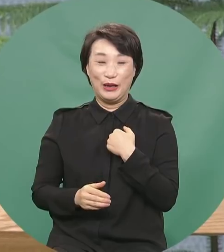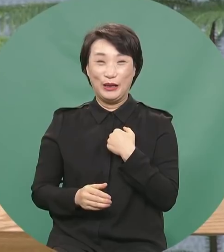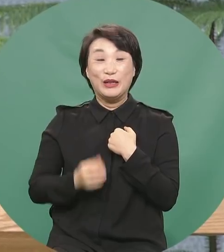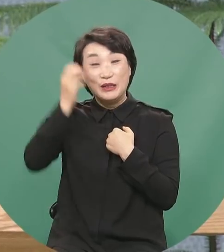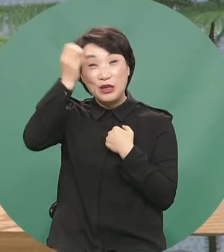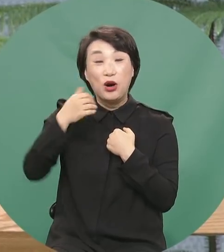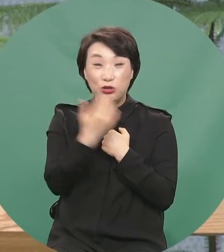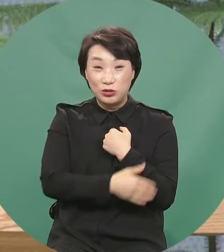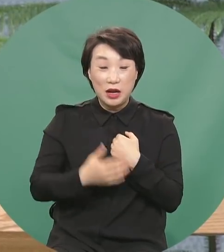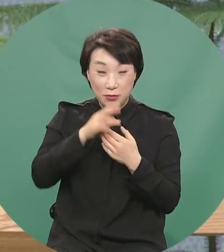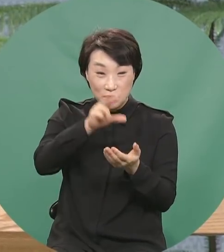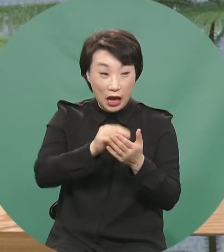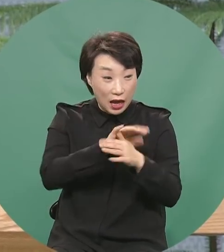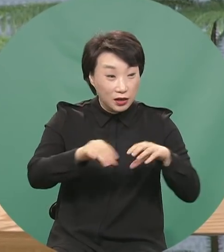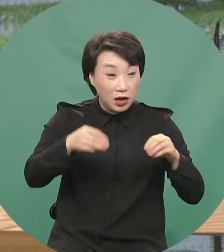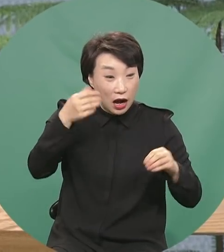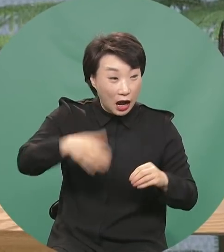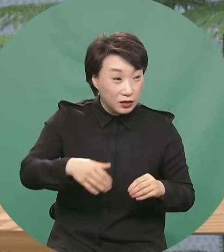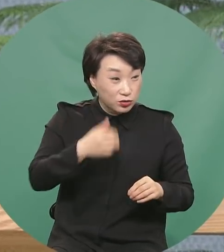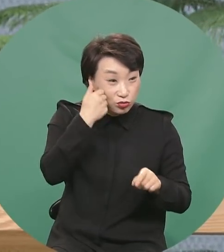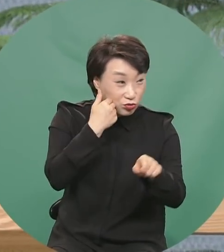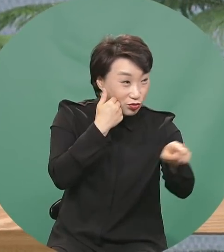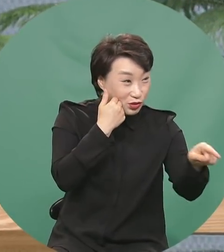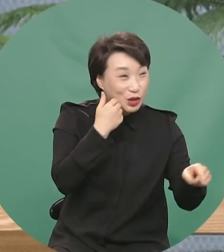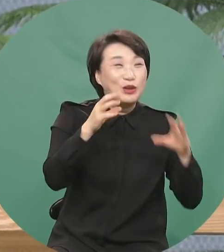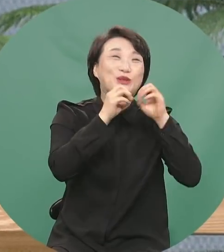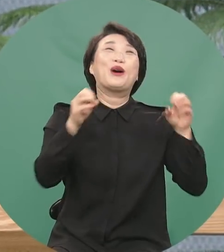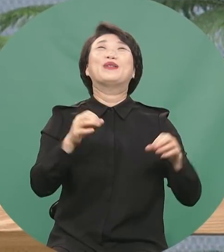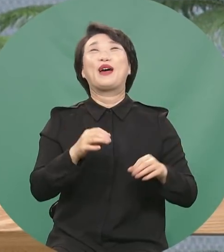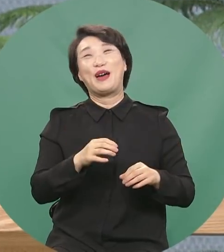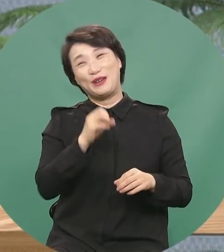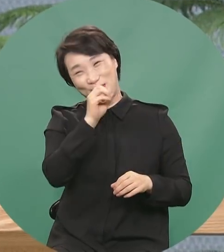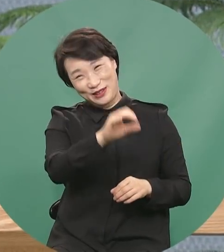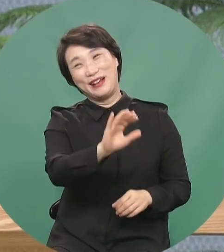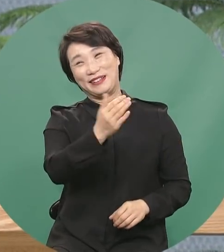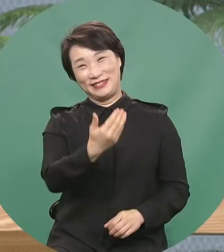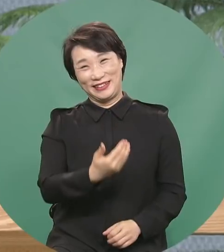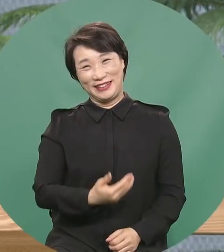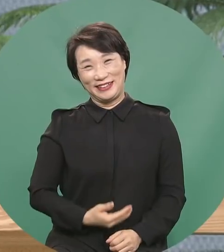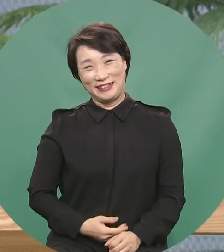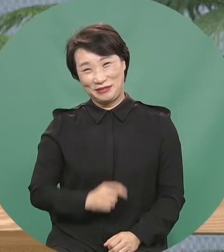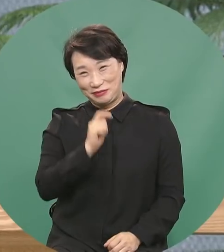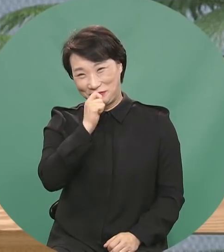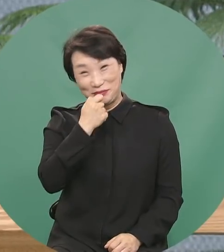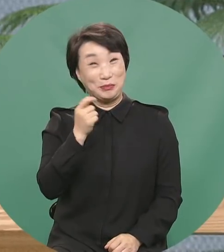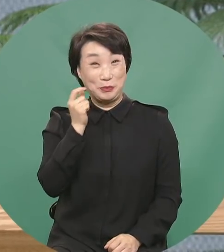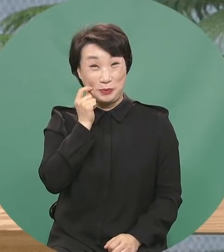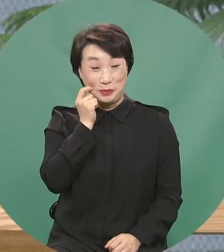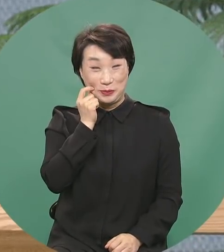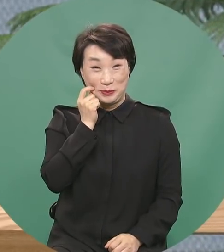못한 사람들에게 가서 이 소식을 어찌 아니 전할 수가 있느냐 그 말이에요.